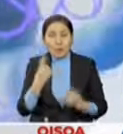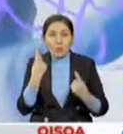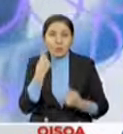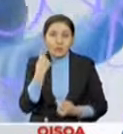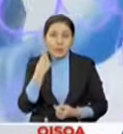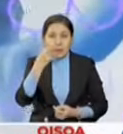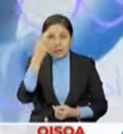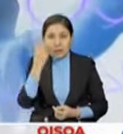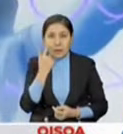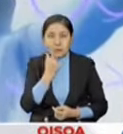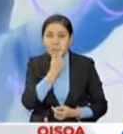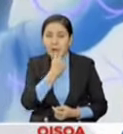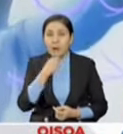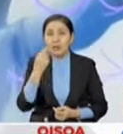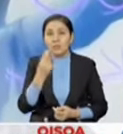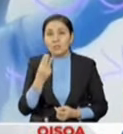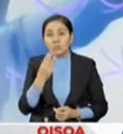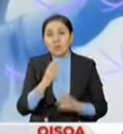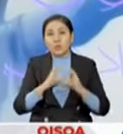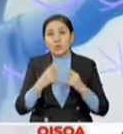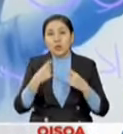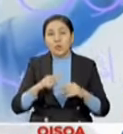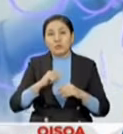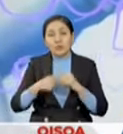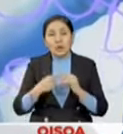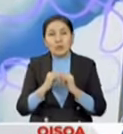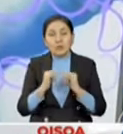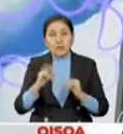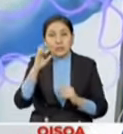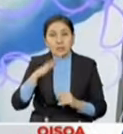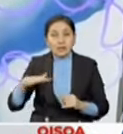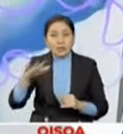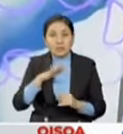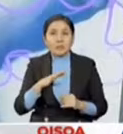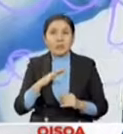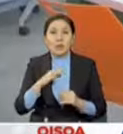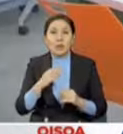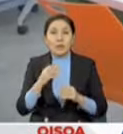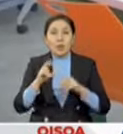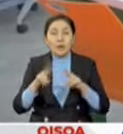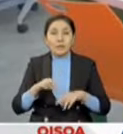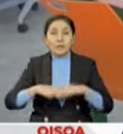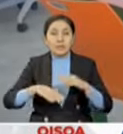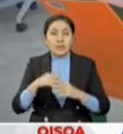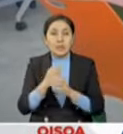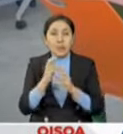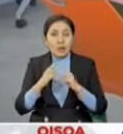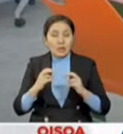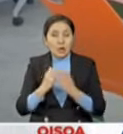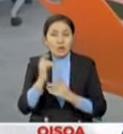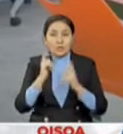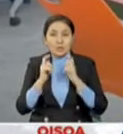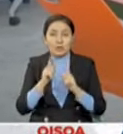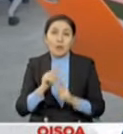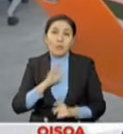Britaniya, Italiya, Ispaniya, Shveytsariya va dunyoning boshqa rivojlangan mamlakatlaridagi muhandislik markazlari, laboratoriyalari va oliy o'quv